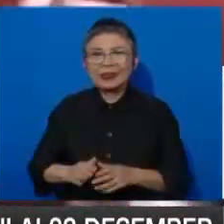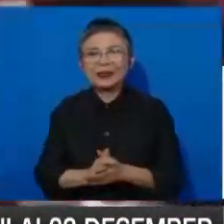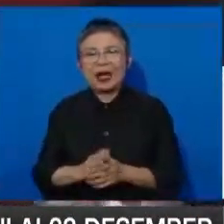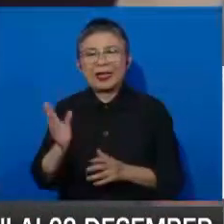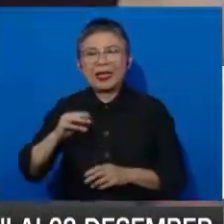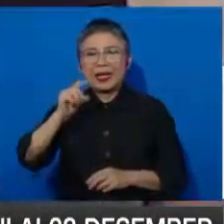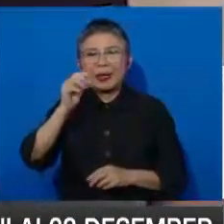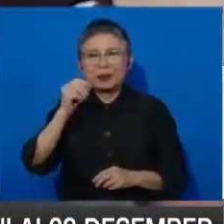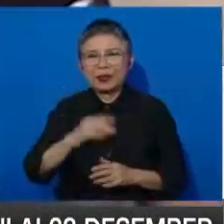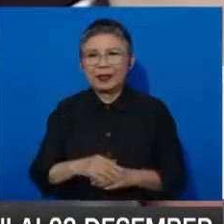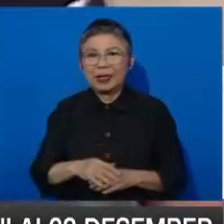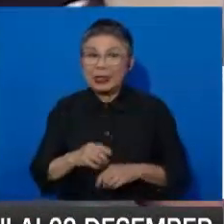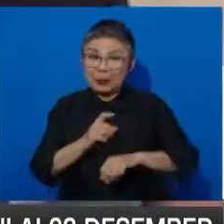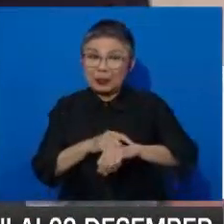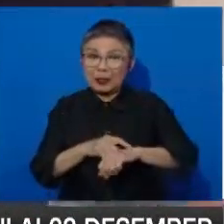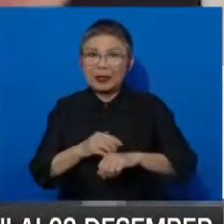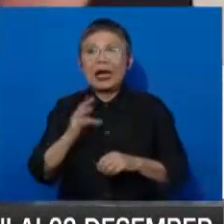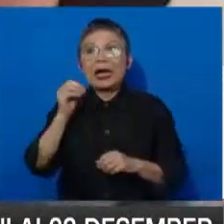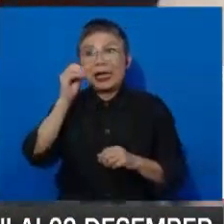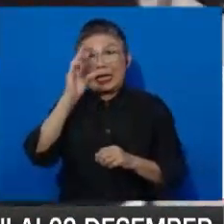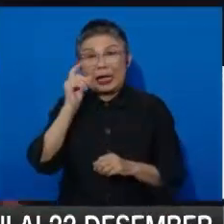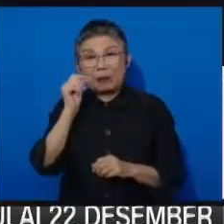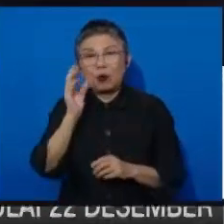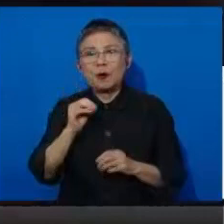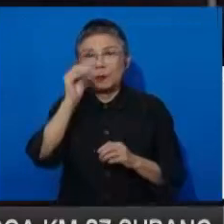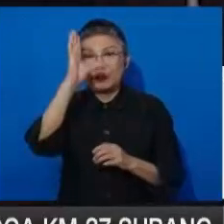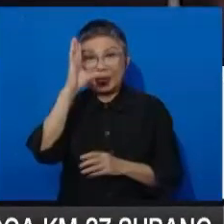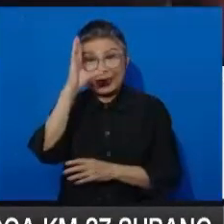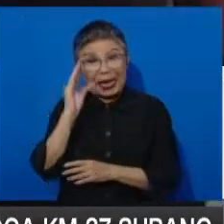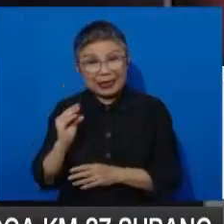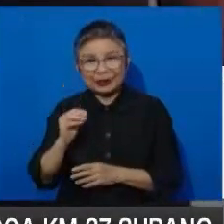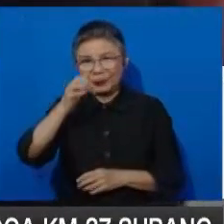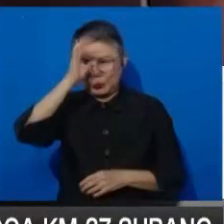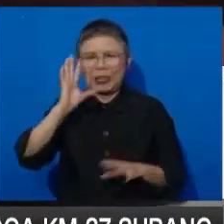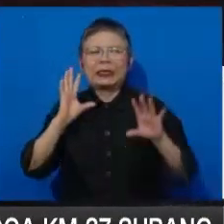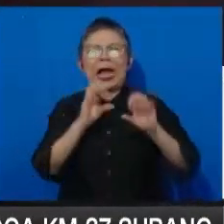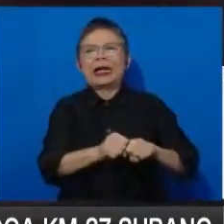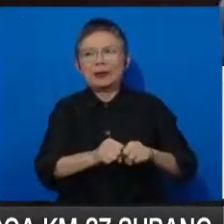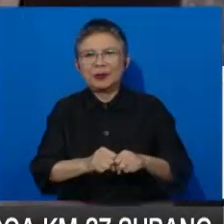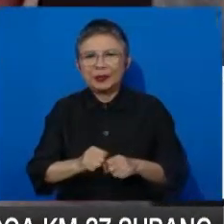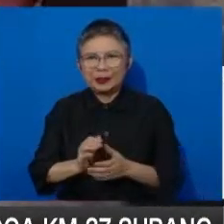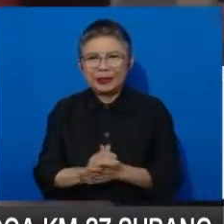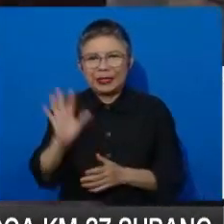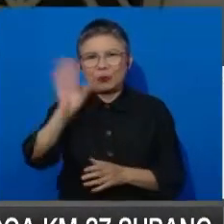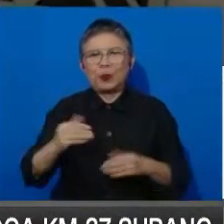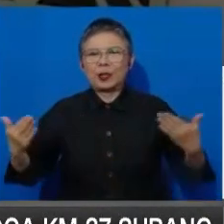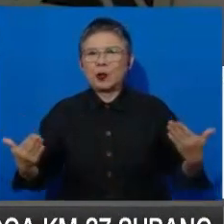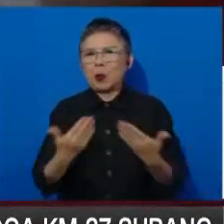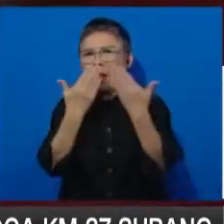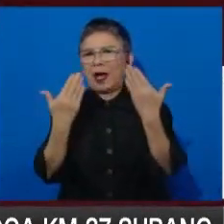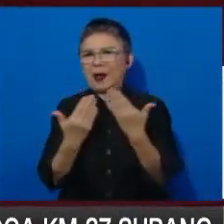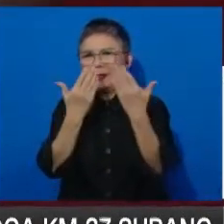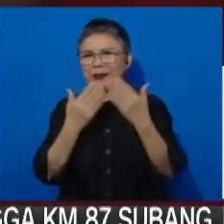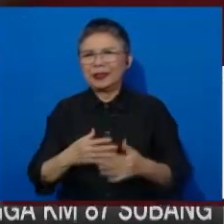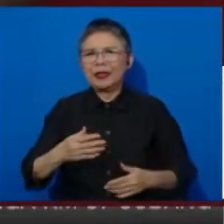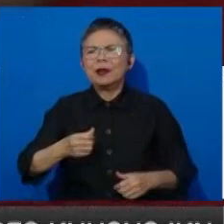Namun beberapa jam kemudian atau pada Rabu petang, terdakwa diringkus petugas saat melintas di Jalan Poros Malino, Kabupaten Goa. Terdakwa